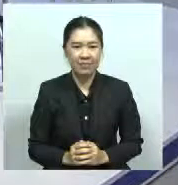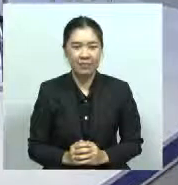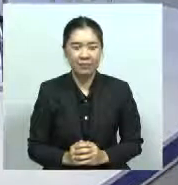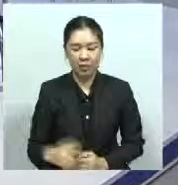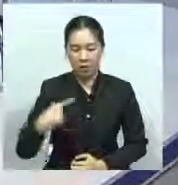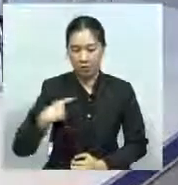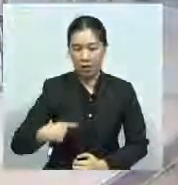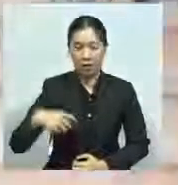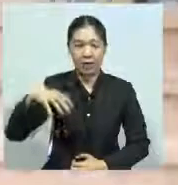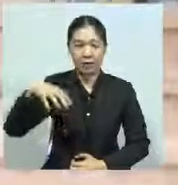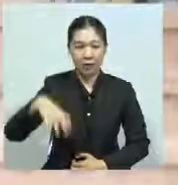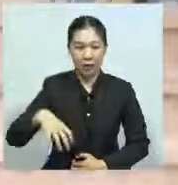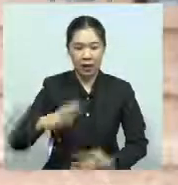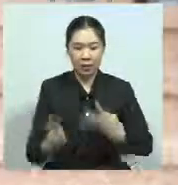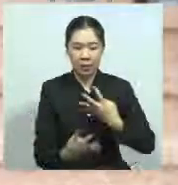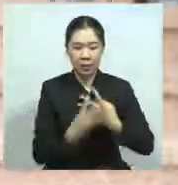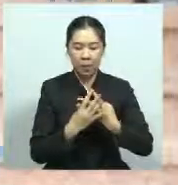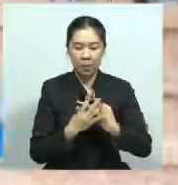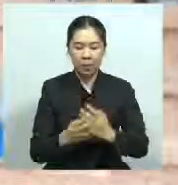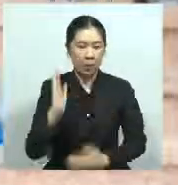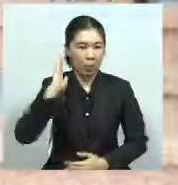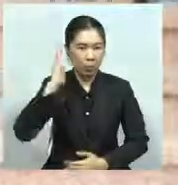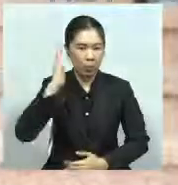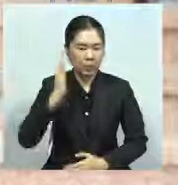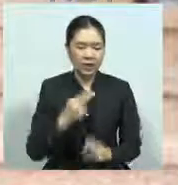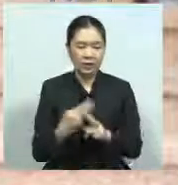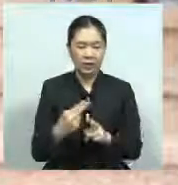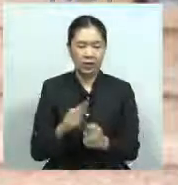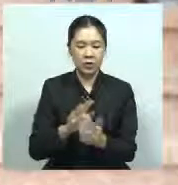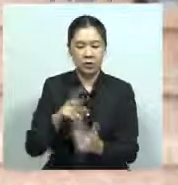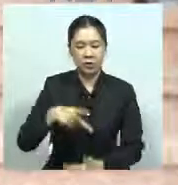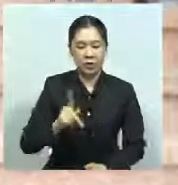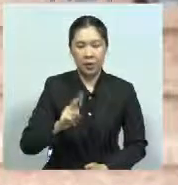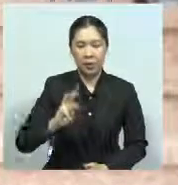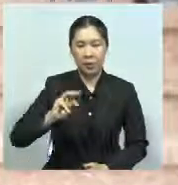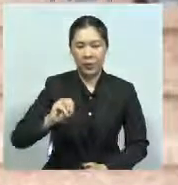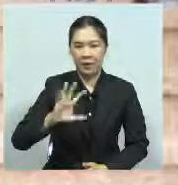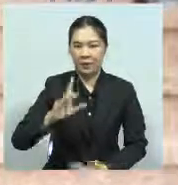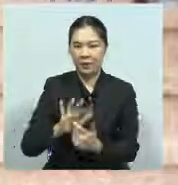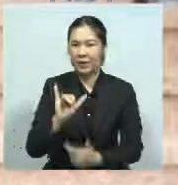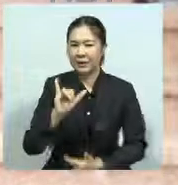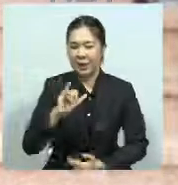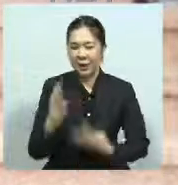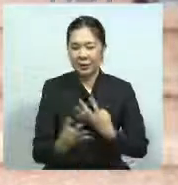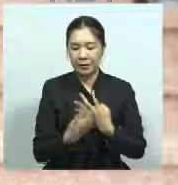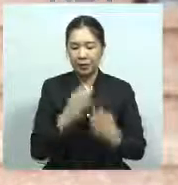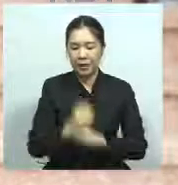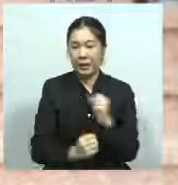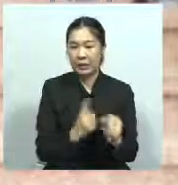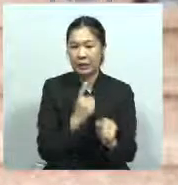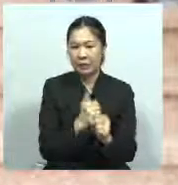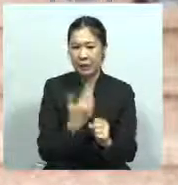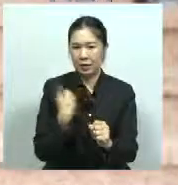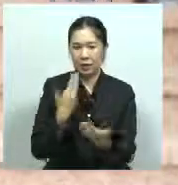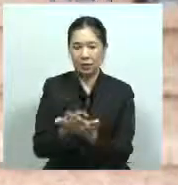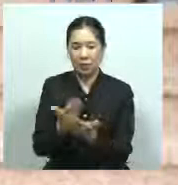ศาลทุจริตภาค7พิพากษาจำคุกนายเปรมชัย1ปีไม่รอลงอาญาในคดีติดสินบนเจ้าพนักงานหลังพบพฤติกรรมส่อการ